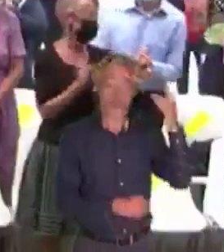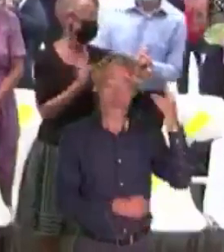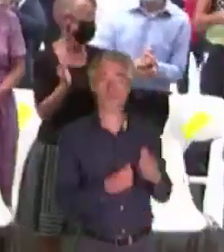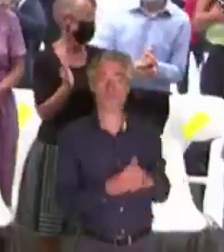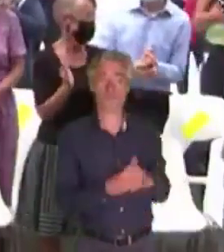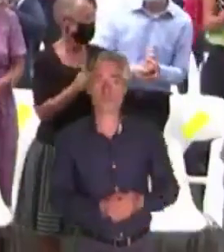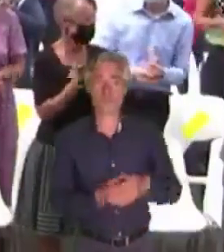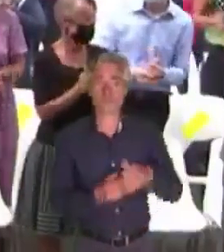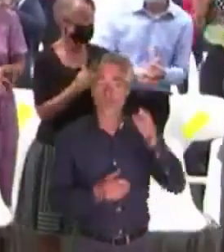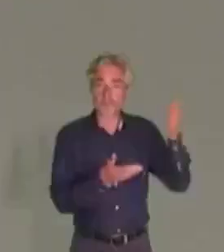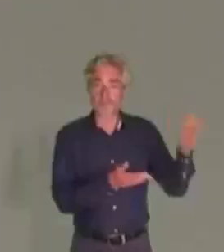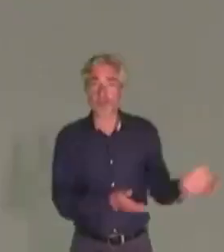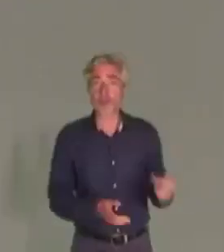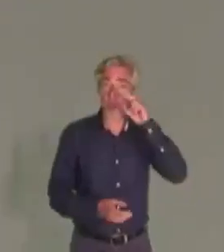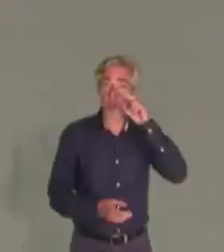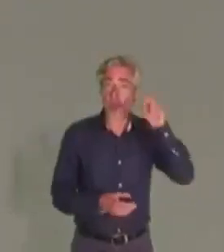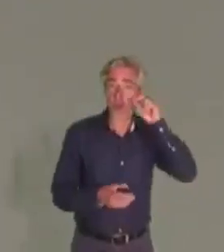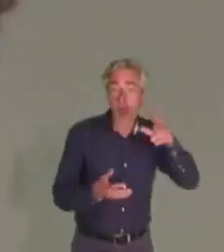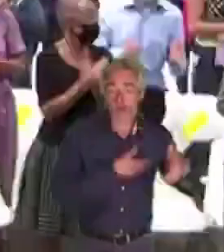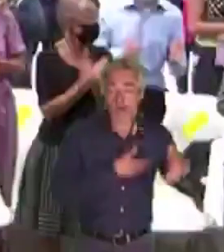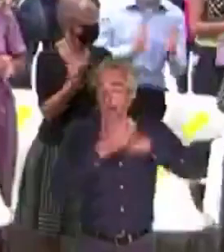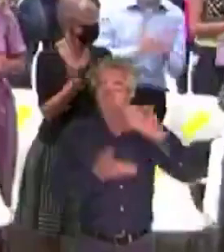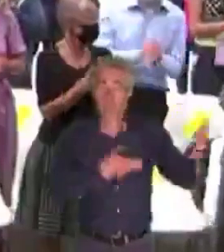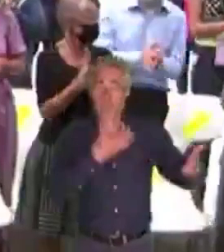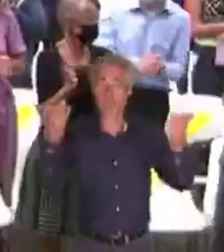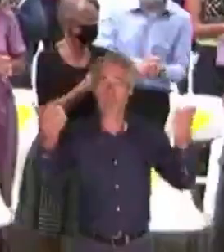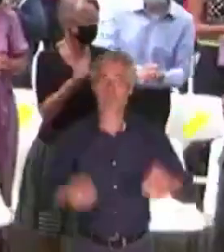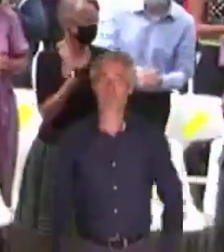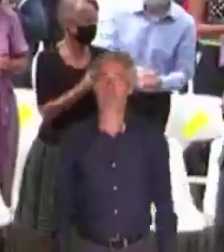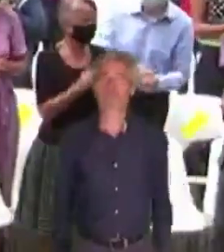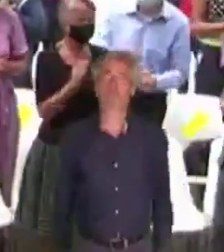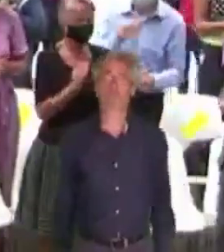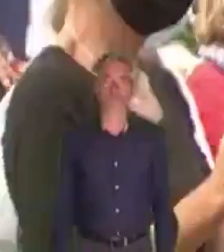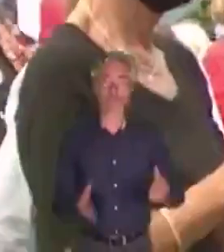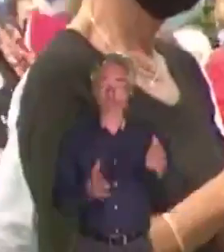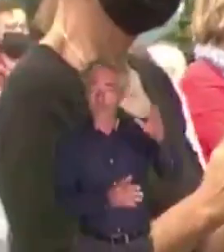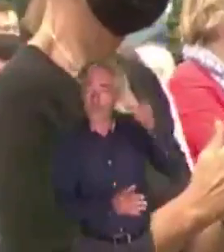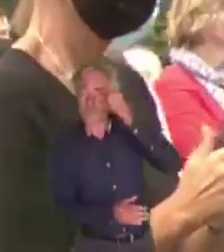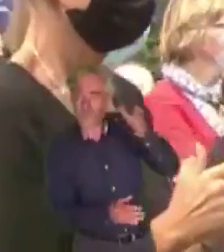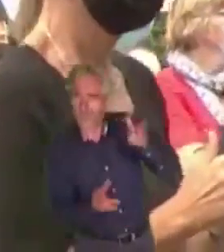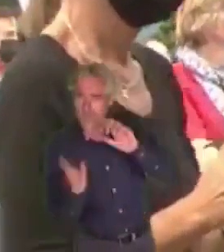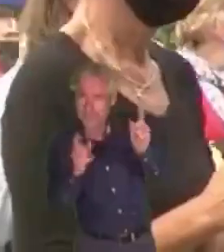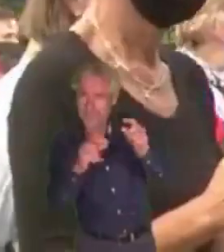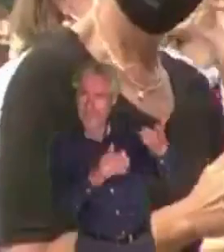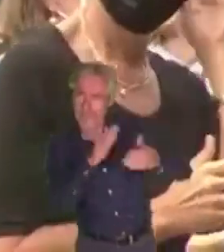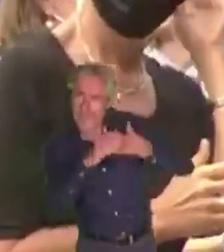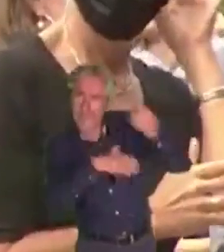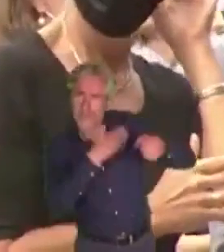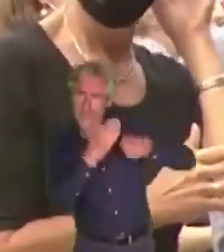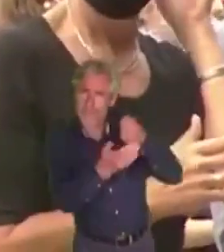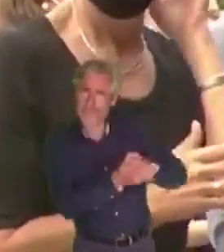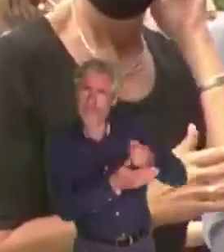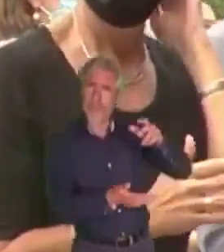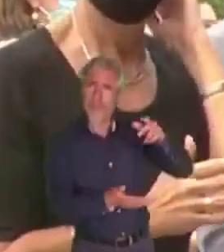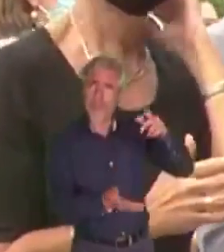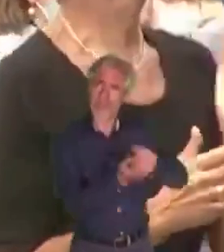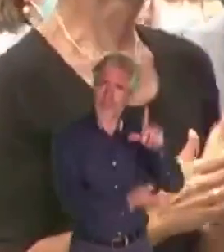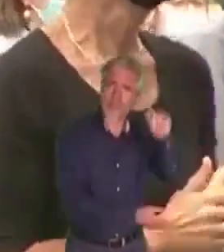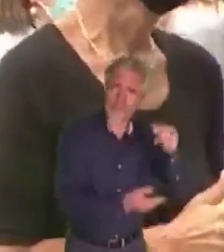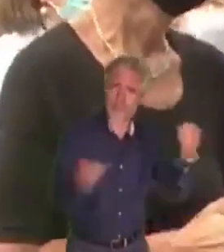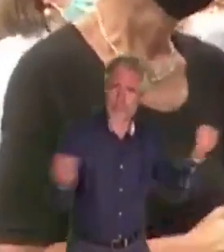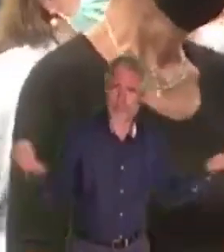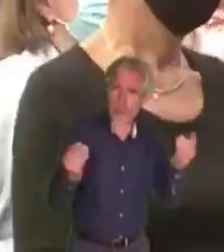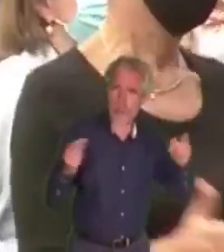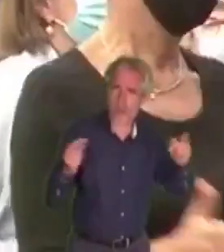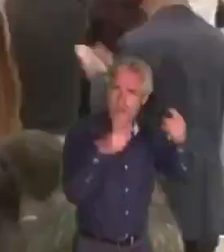Saint-Martin. Laurent Saint-Martin. On vous entend pas jusqu'à Gambetta. La surprise de juin, c'est